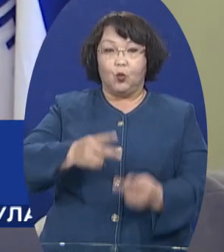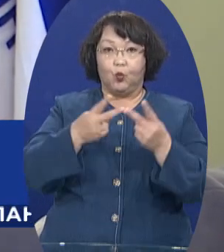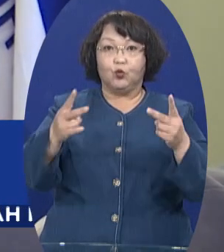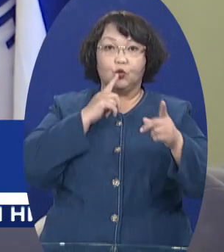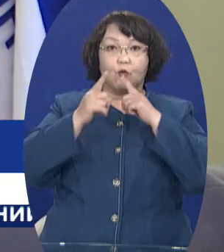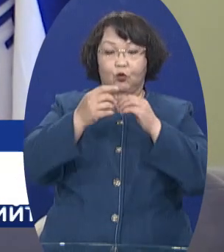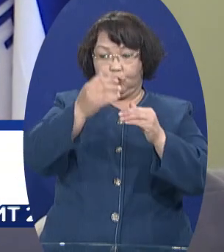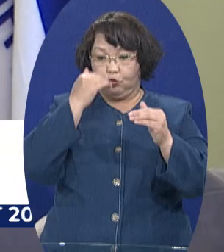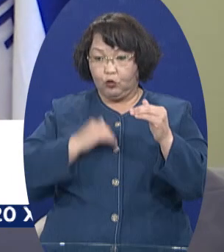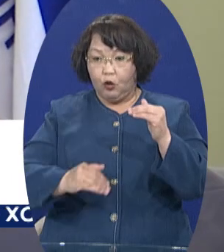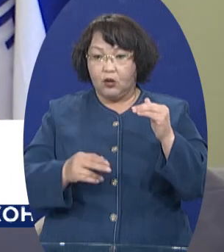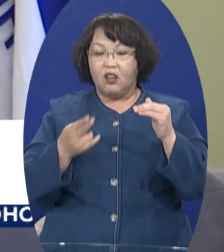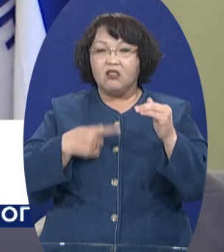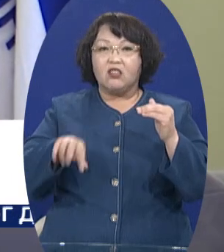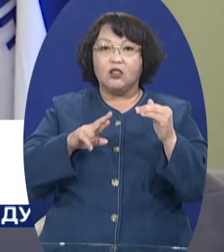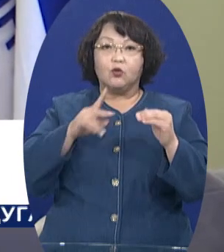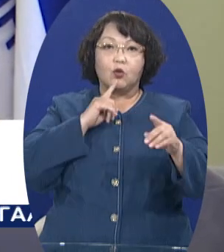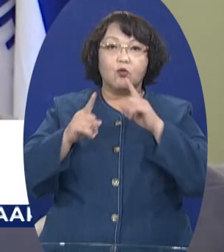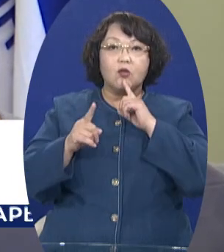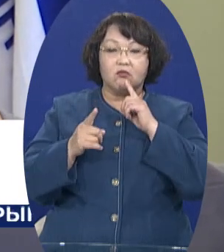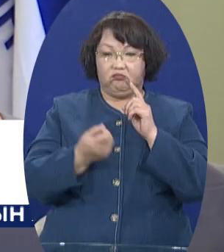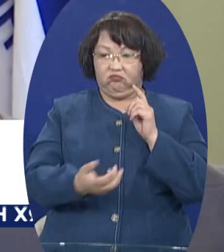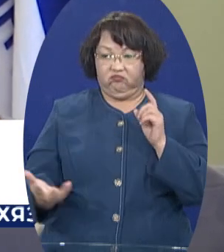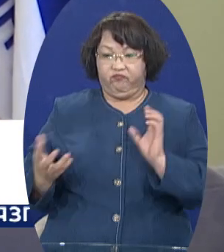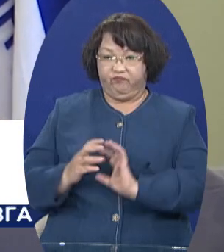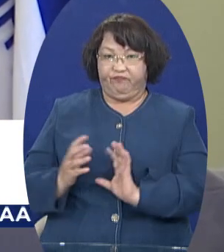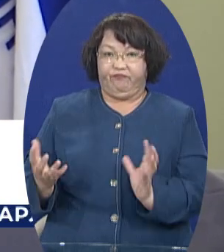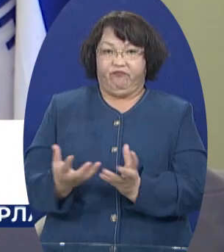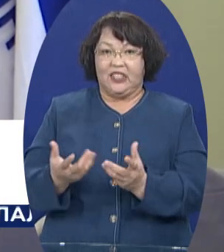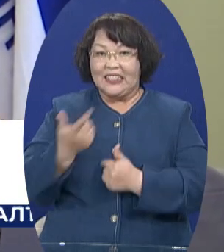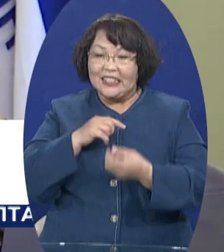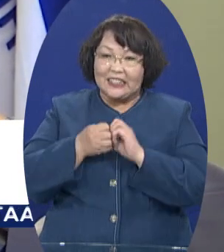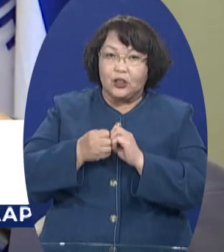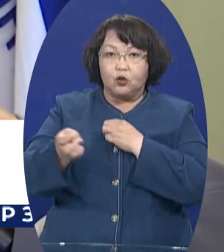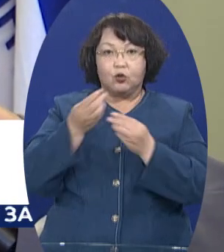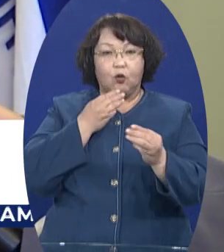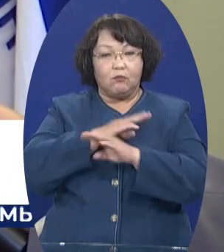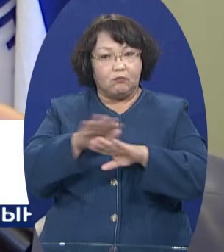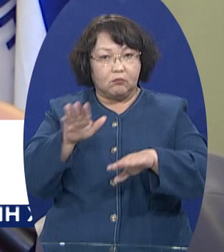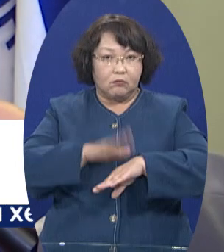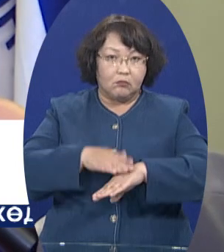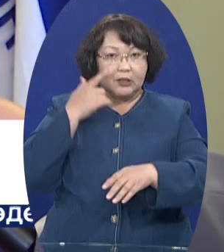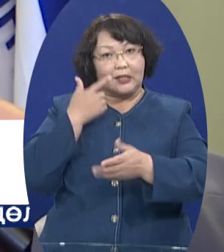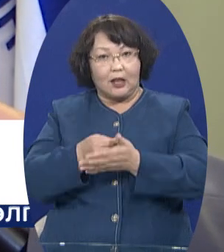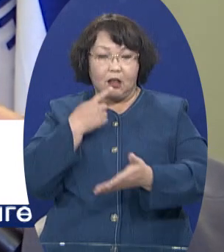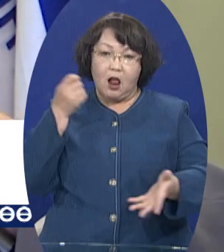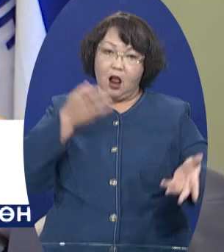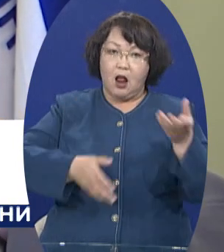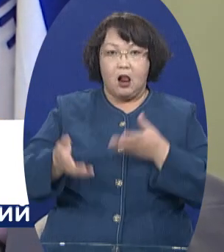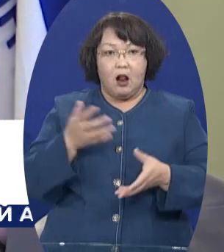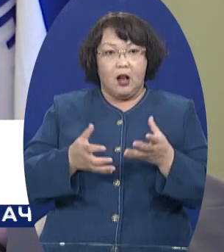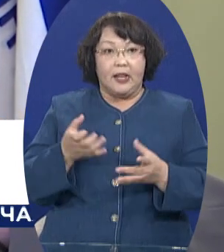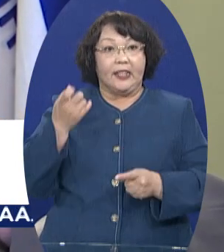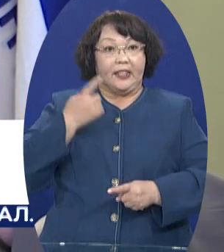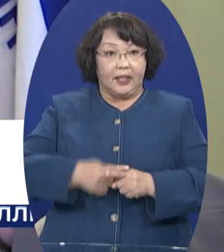өөрсдийнх нь дэд зөвлөлтөд болгоод хүүхдүүд маань эндээ дуу хоолойгоо нэгтгэхэд шүүмжлэх үедээ шүүмжлээд бүтэлт санал гаргаад дээрэс нь нэмээд